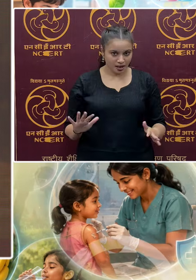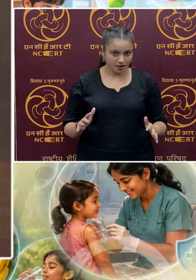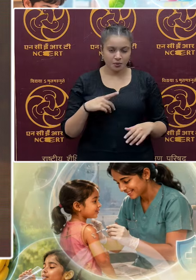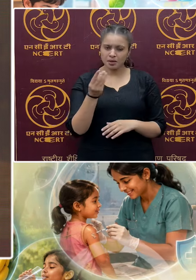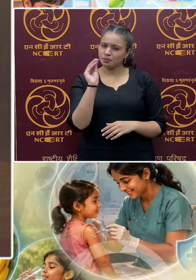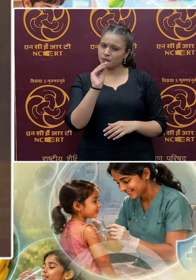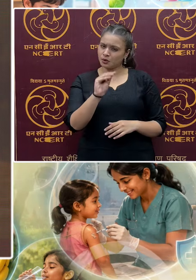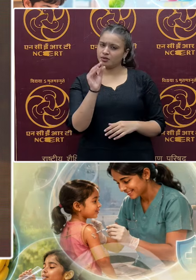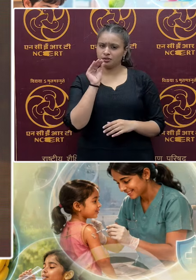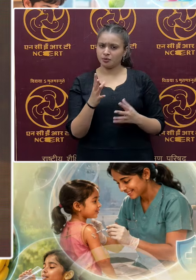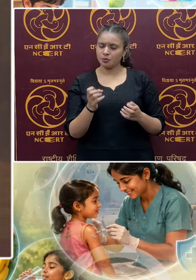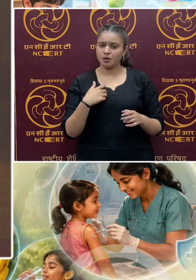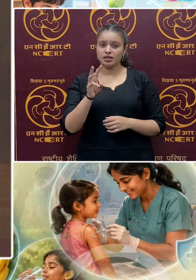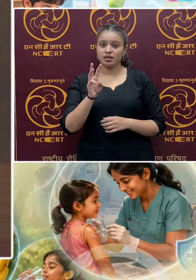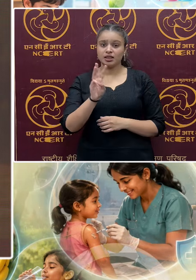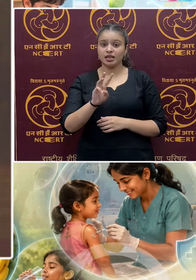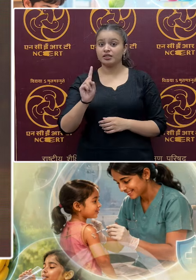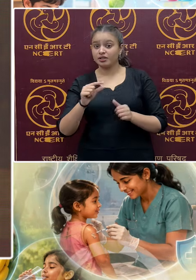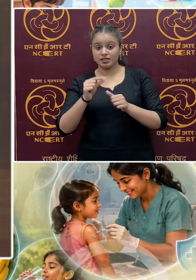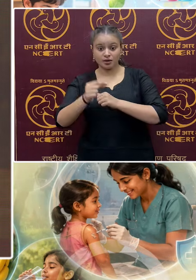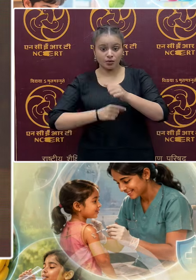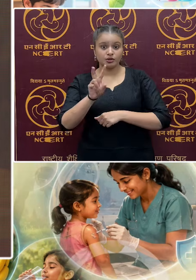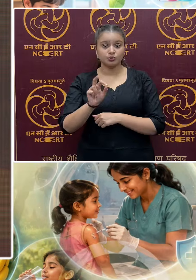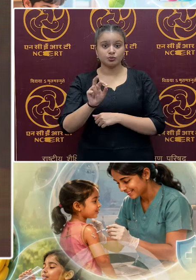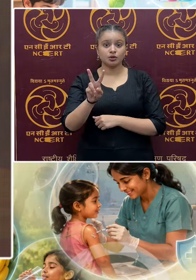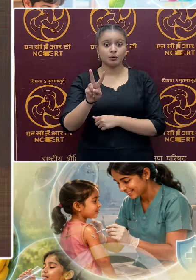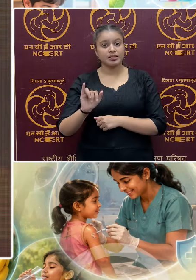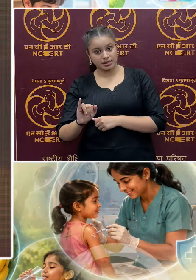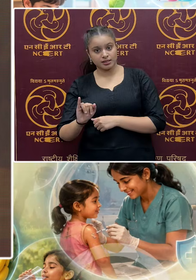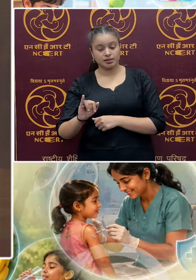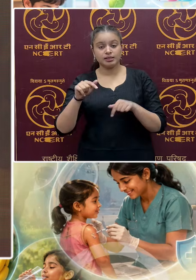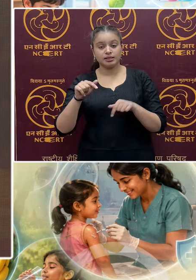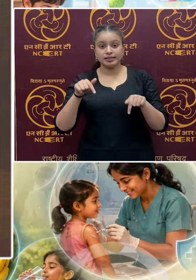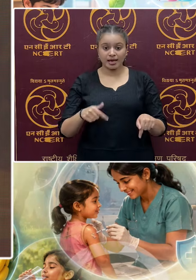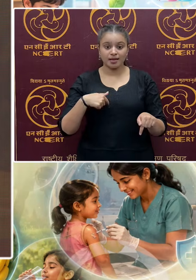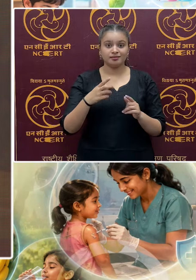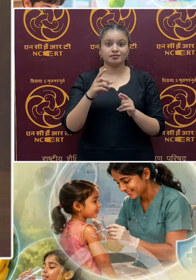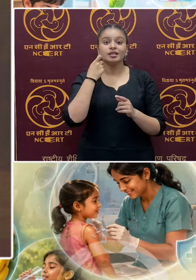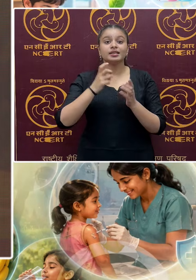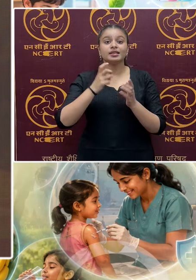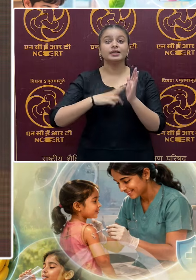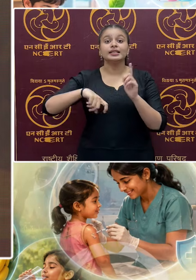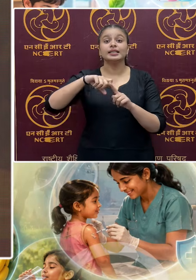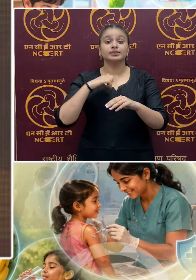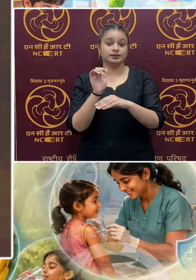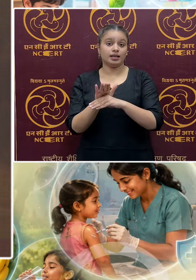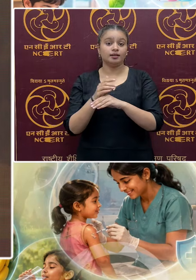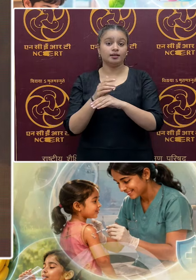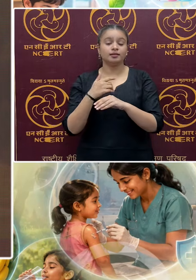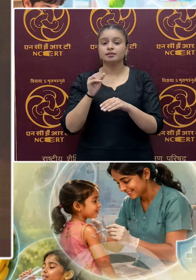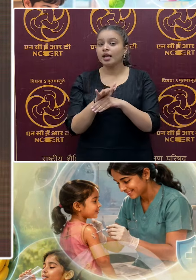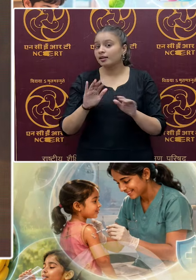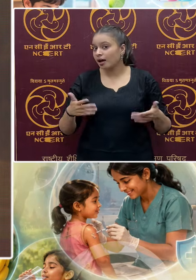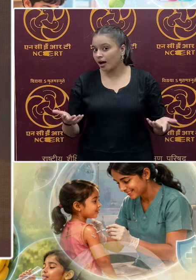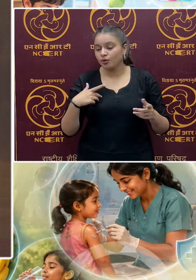एक चीज़ और बताना चाहेंगे, 31 अगस्त 2026 को हम आप तक एक लिंक पहुंचाएंगे। कैसे पहुंचाएंगे?